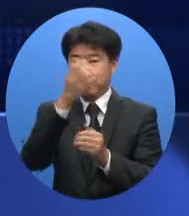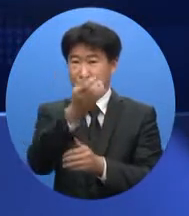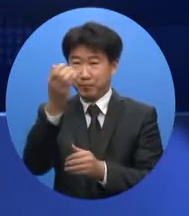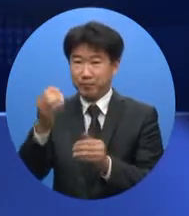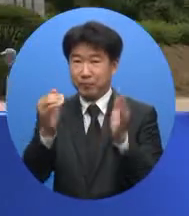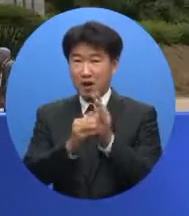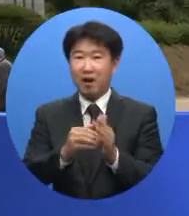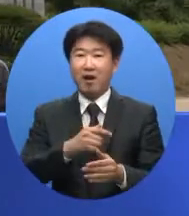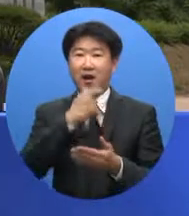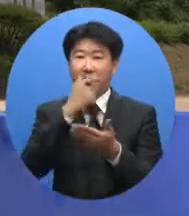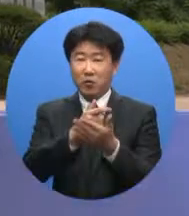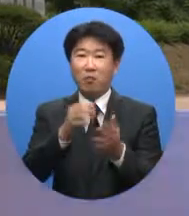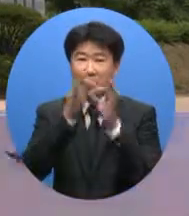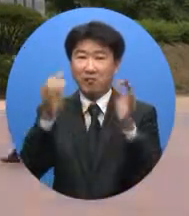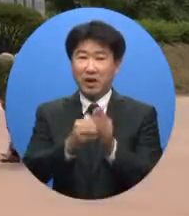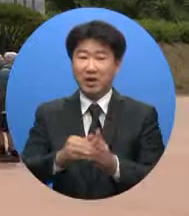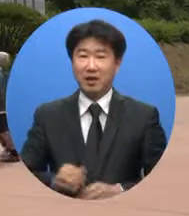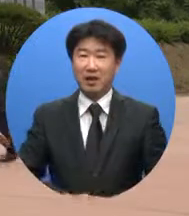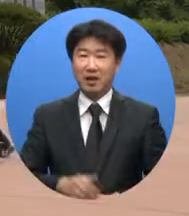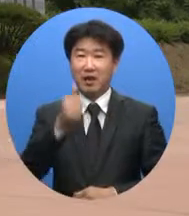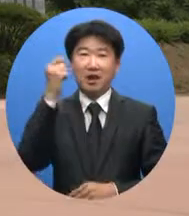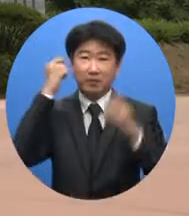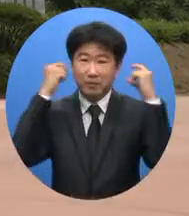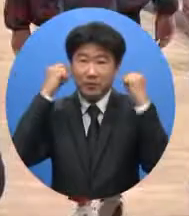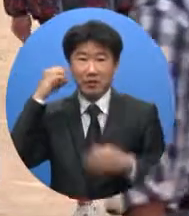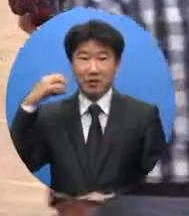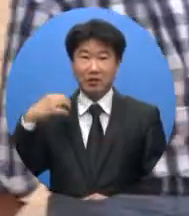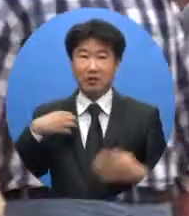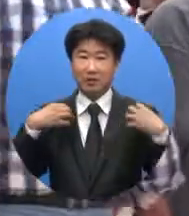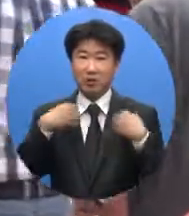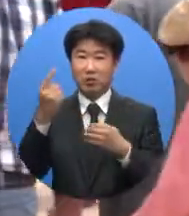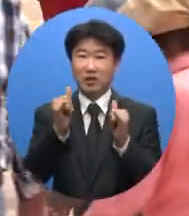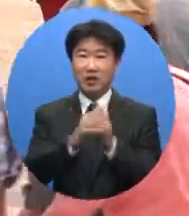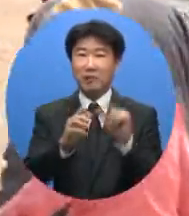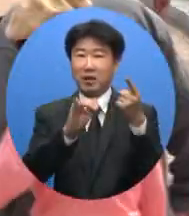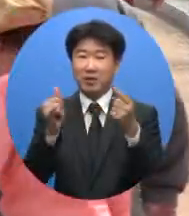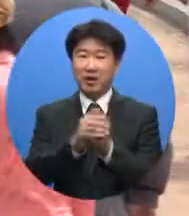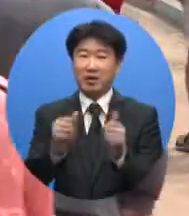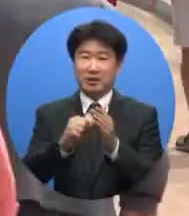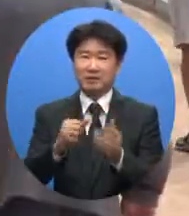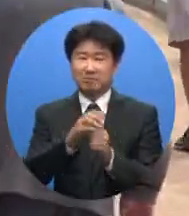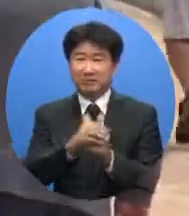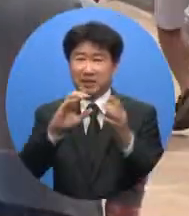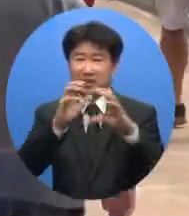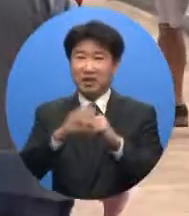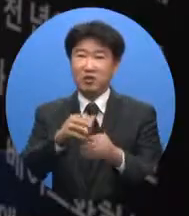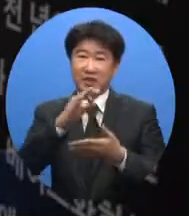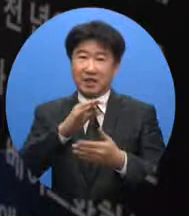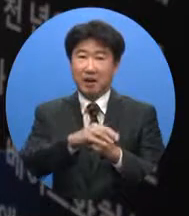쏟아냈습니다. 지난 12일 합천을 방문한 크루즈 관광객은 모두 100여 명으로 세계적 유산인